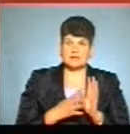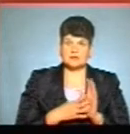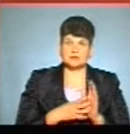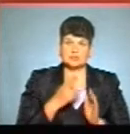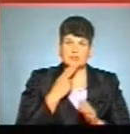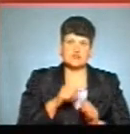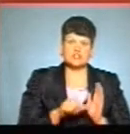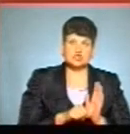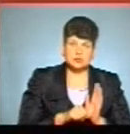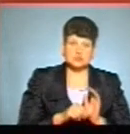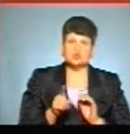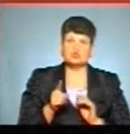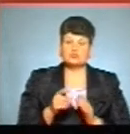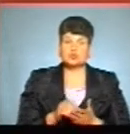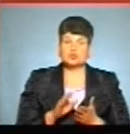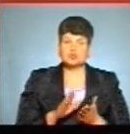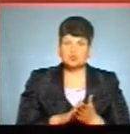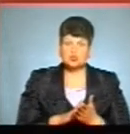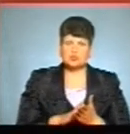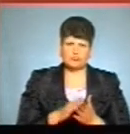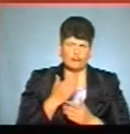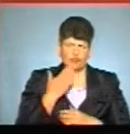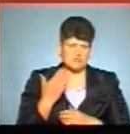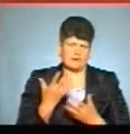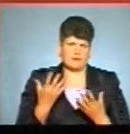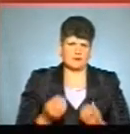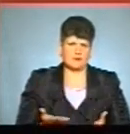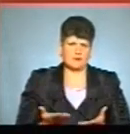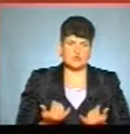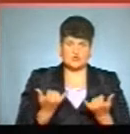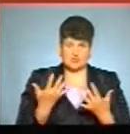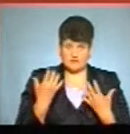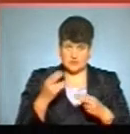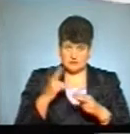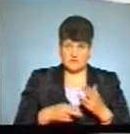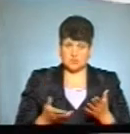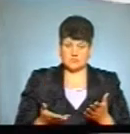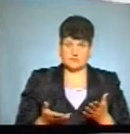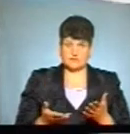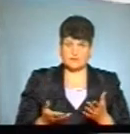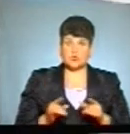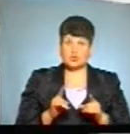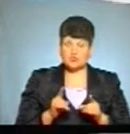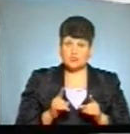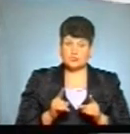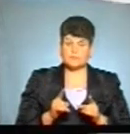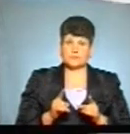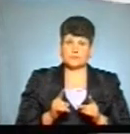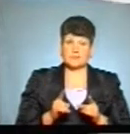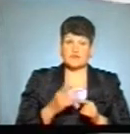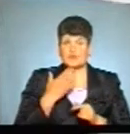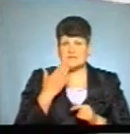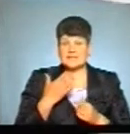6. Чому кандидати реєструються, так би мовити, в останні дні? Адже сьогодні вже завершення. Чому, по-перше, в останні